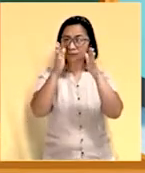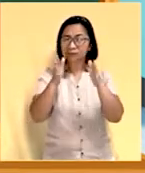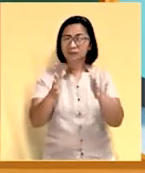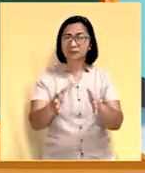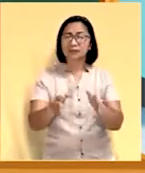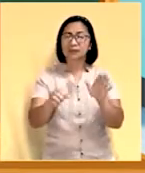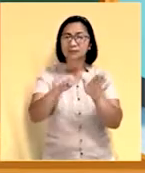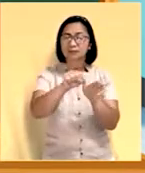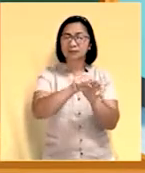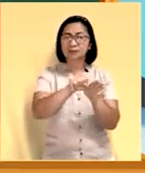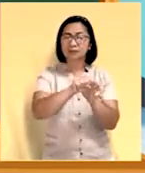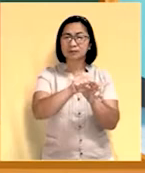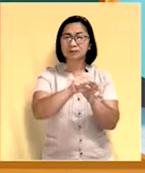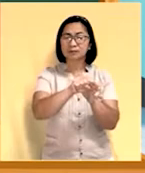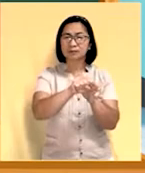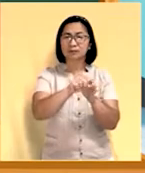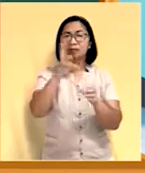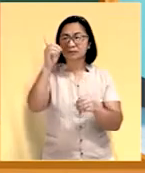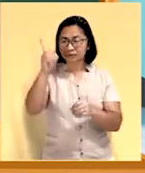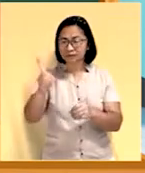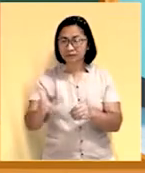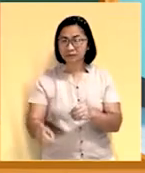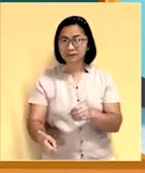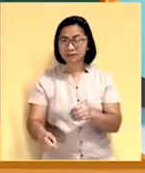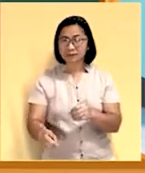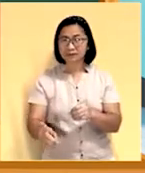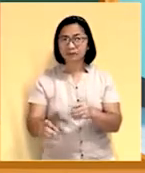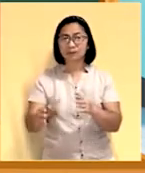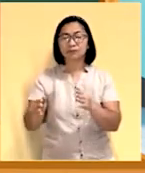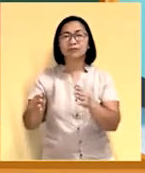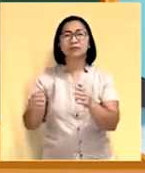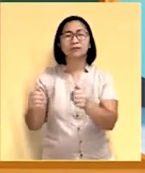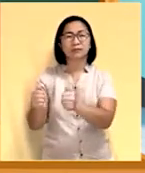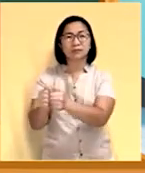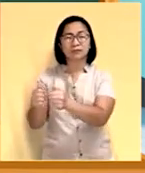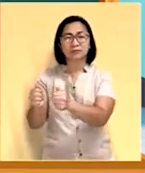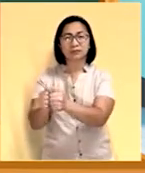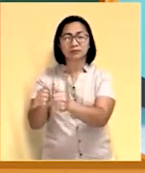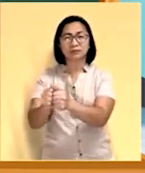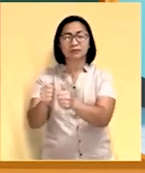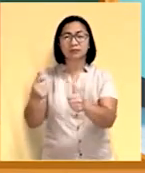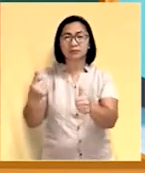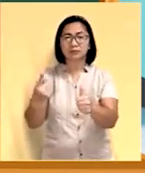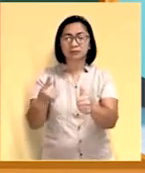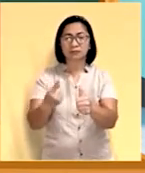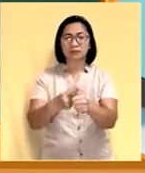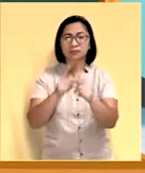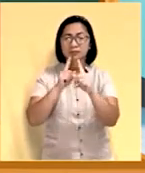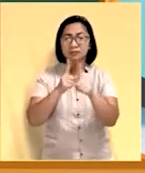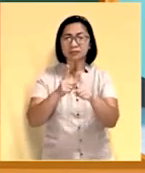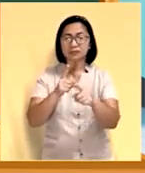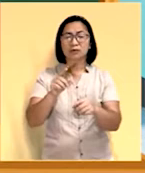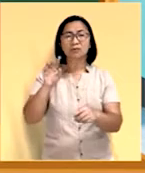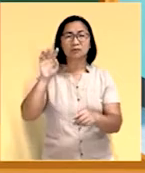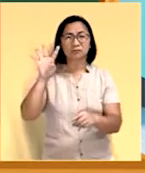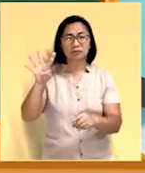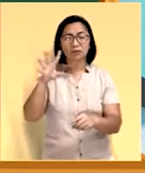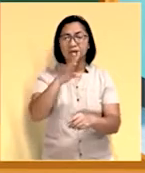Kaya, i-bring down o ibaba ito katabi ng naunang sagot na 4 at